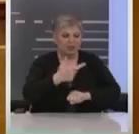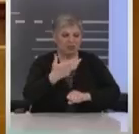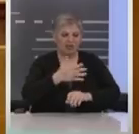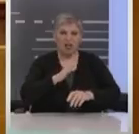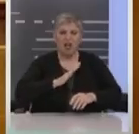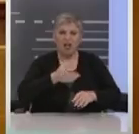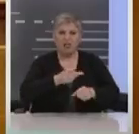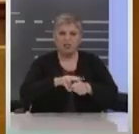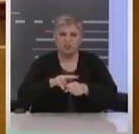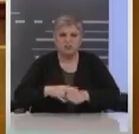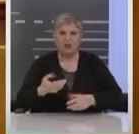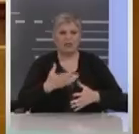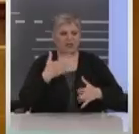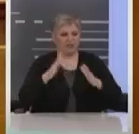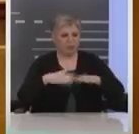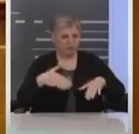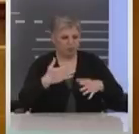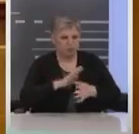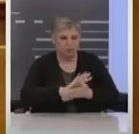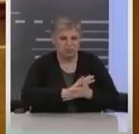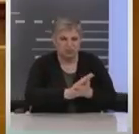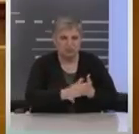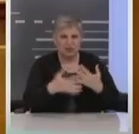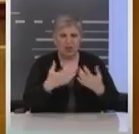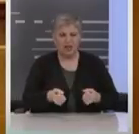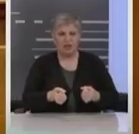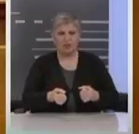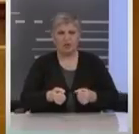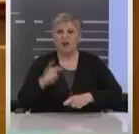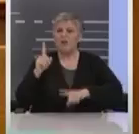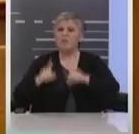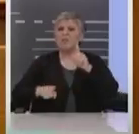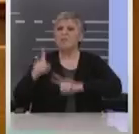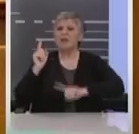να προσπαθούν ορισμένοι να εξάγουν πολιτική υπεραξία.